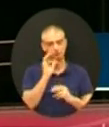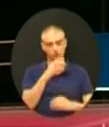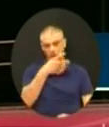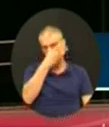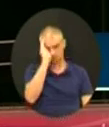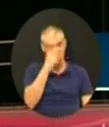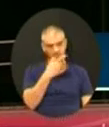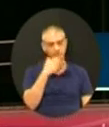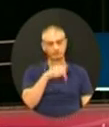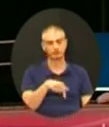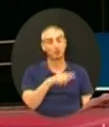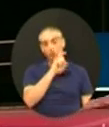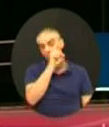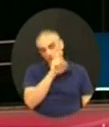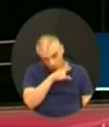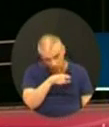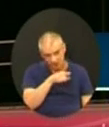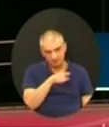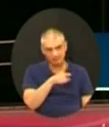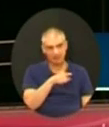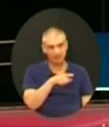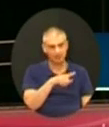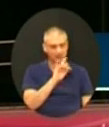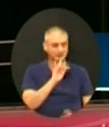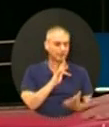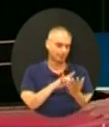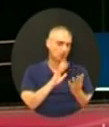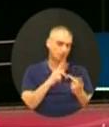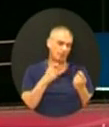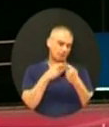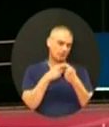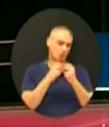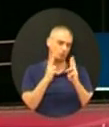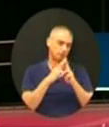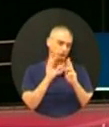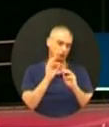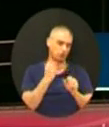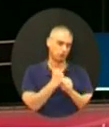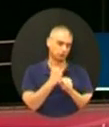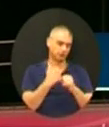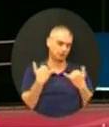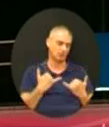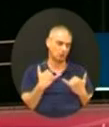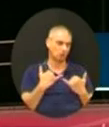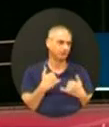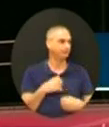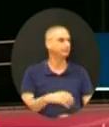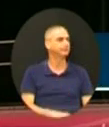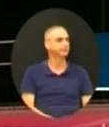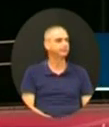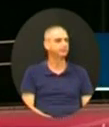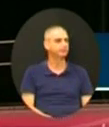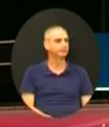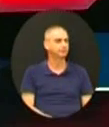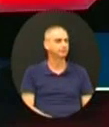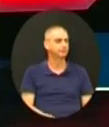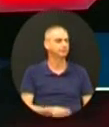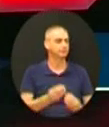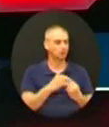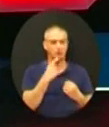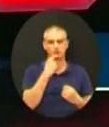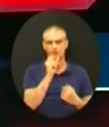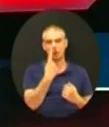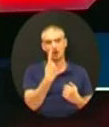טראמפ בישראל, אולי זה באיזשהו מקום גם תלוי בפגישה שמתקיימת היום. כן. עוד מילה